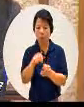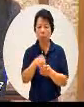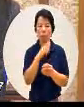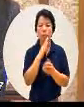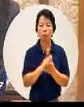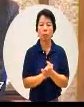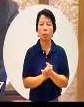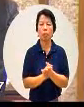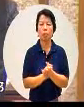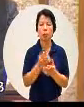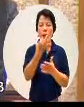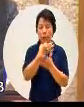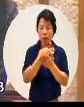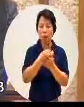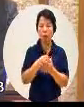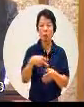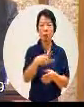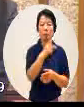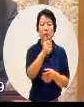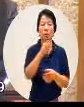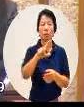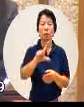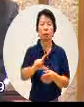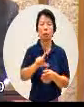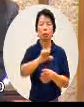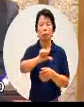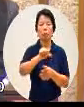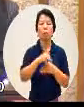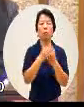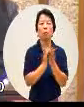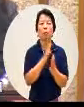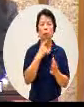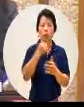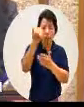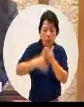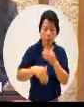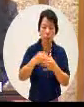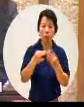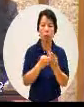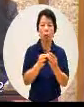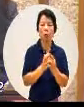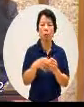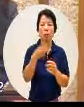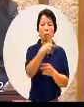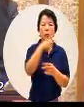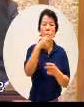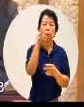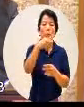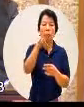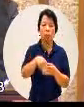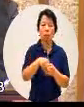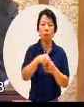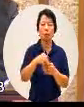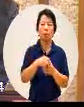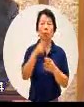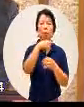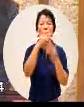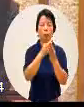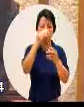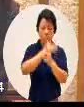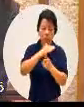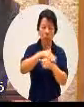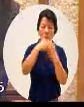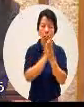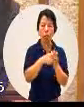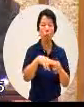就是可以節省到265萬另外就是降低企業容量從2000千瓦來降低到1300甚至降